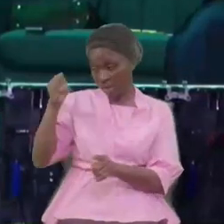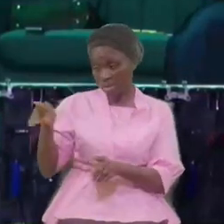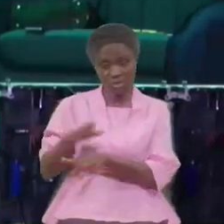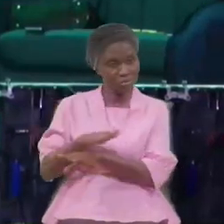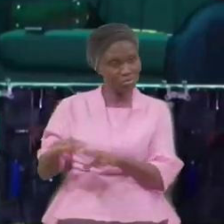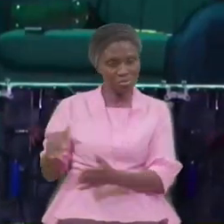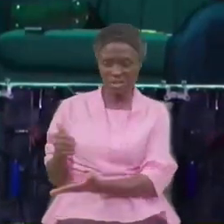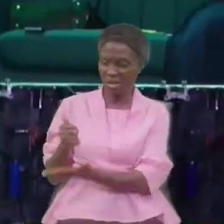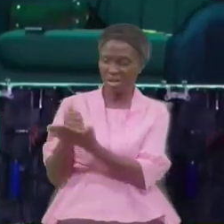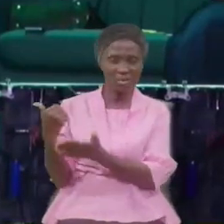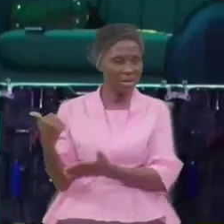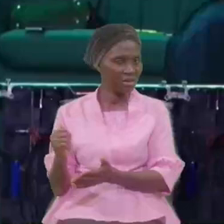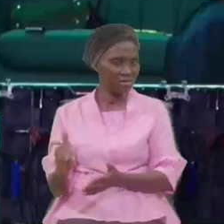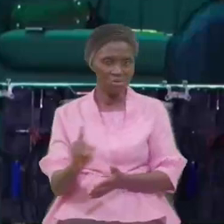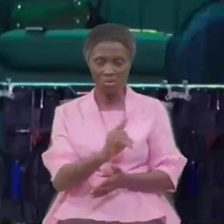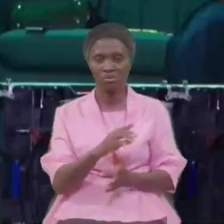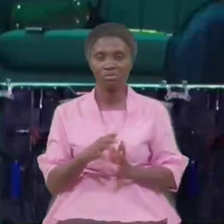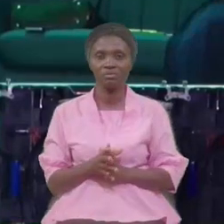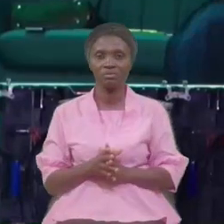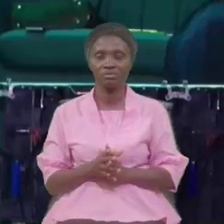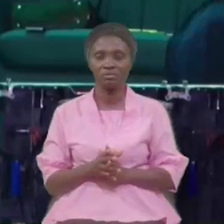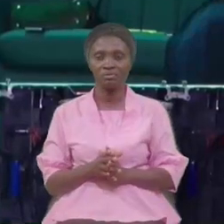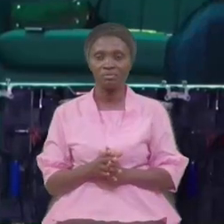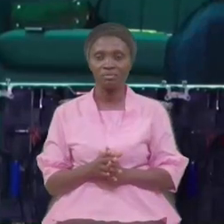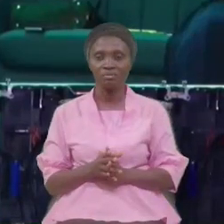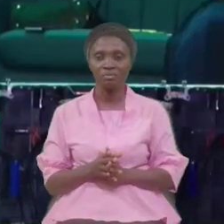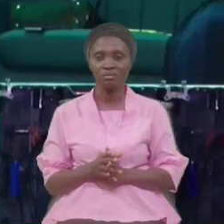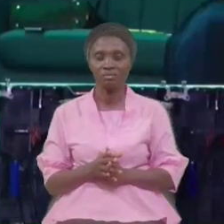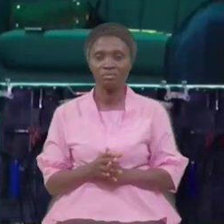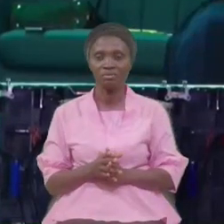Il peut, mais il n'aide personne.